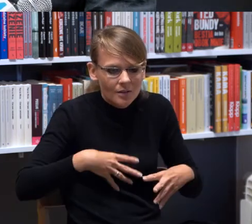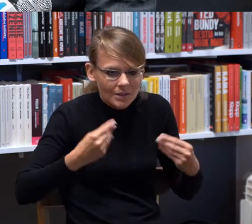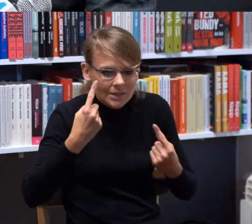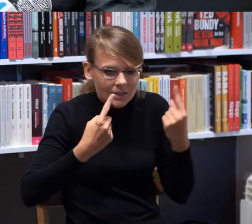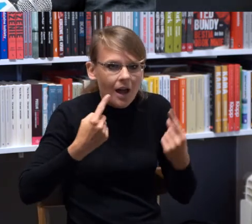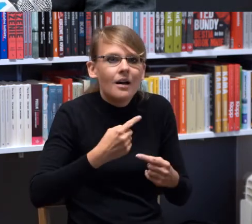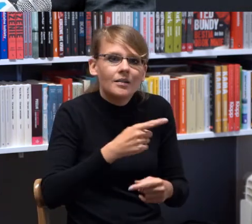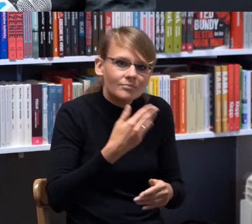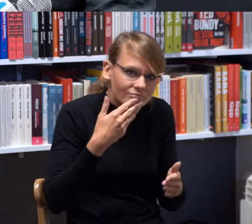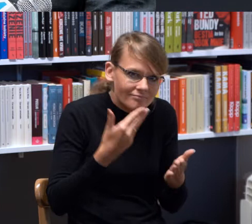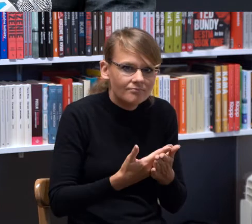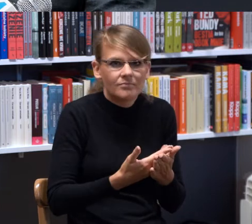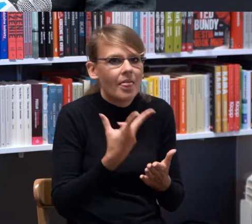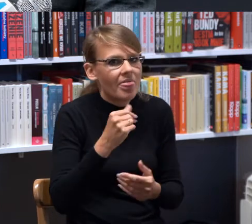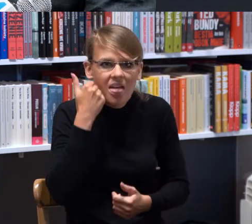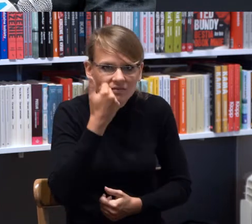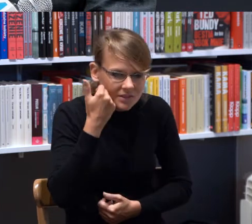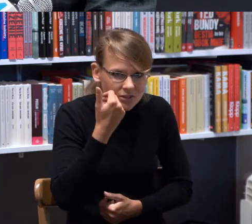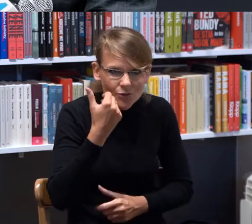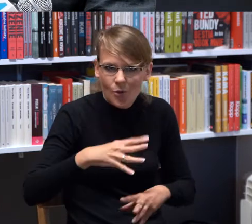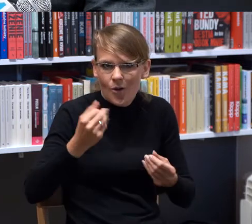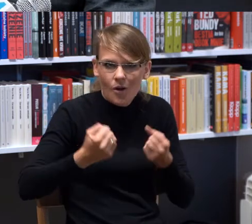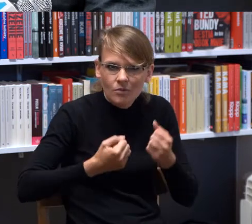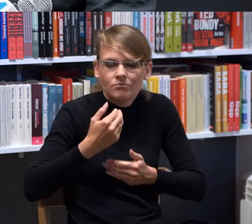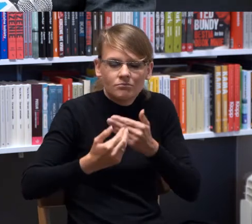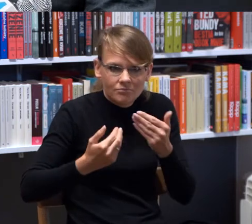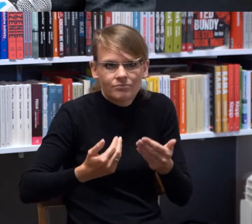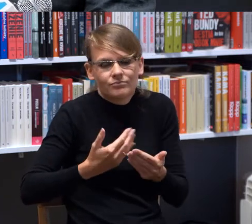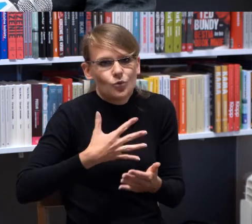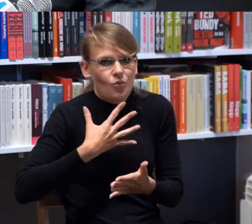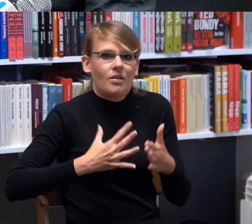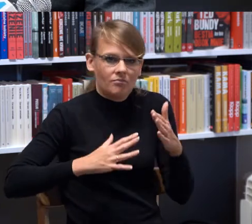to powiedzieć, żeby się tego też nie wstydzić, że tak było.